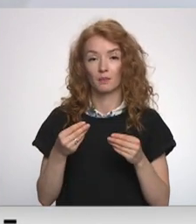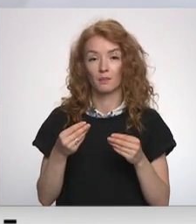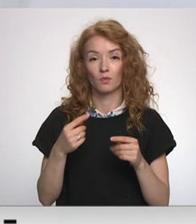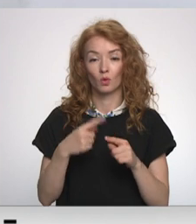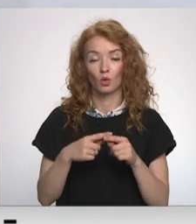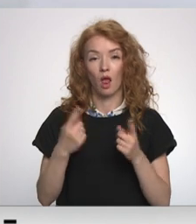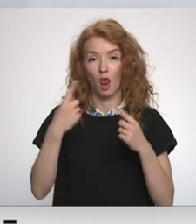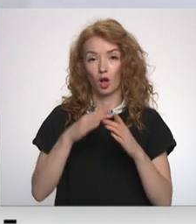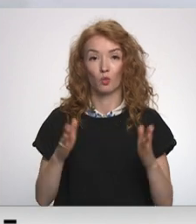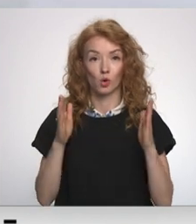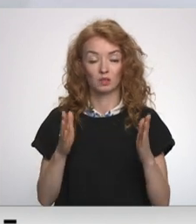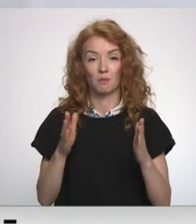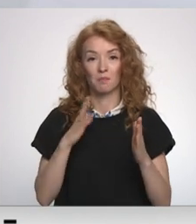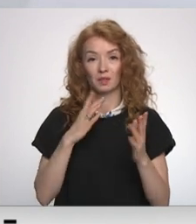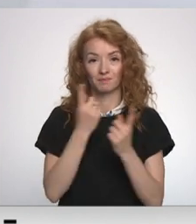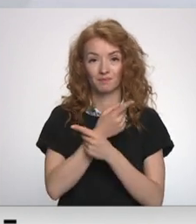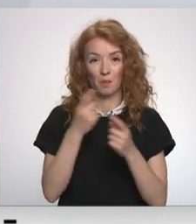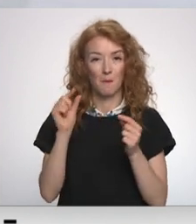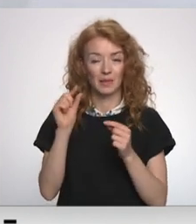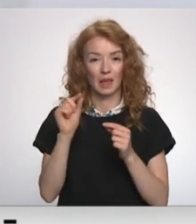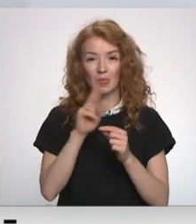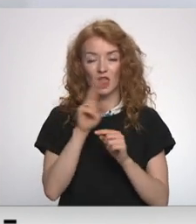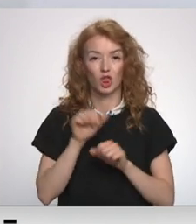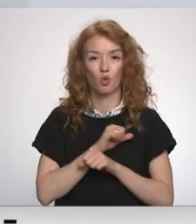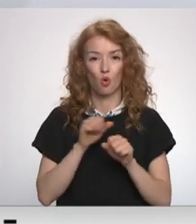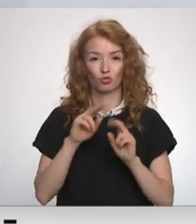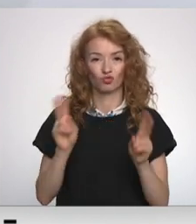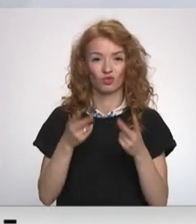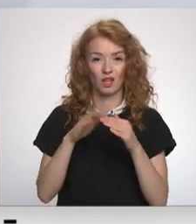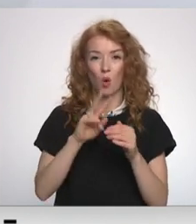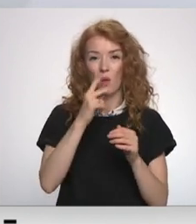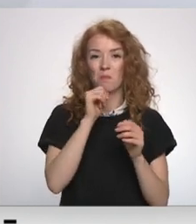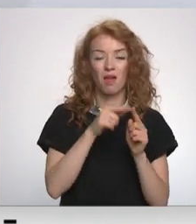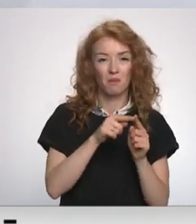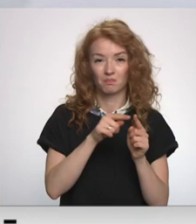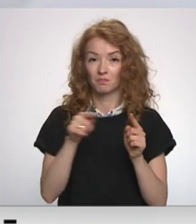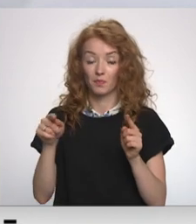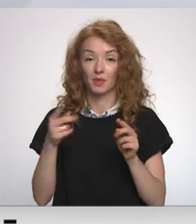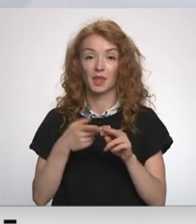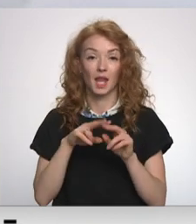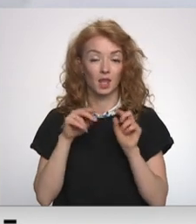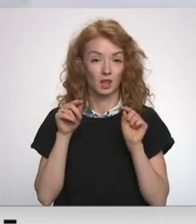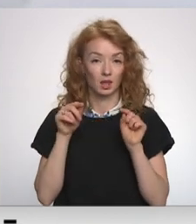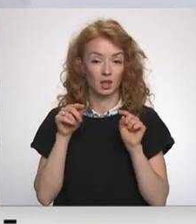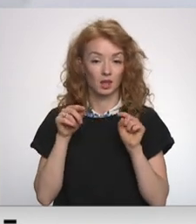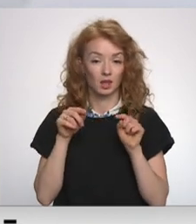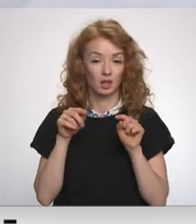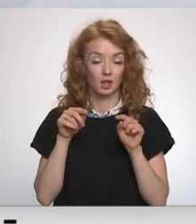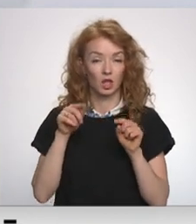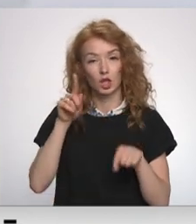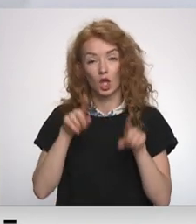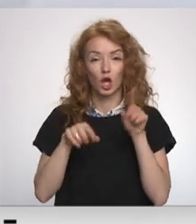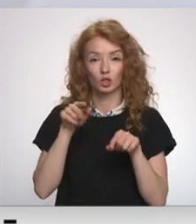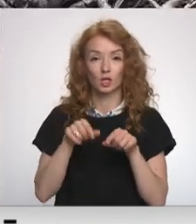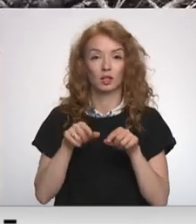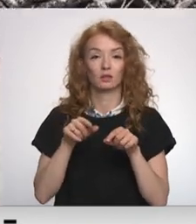šajā te laikposmā, kad tika izsludināts uguns nedrošais laikposms no 2. maija, tad šie te ik pa brīžam, kas